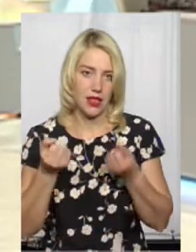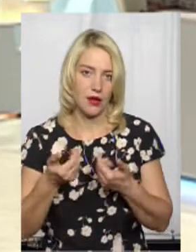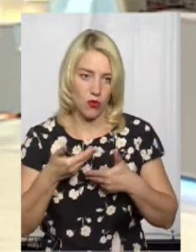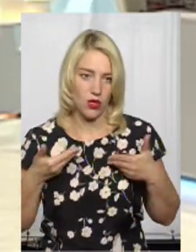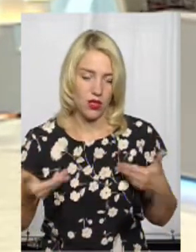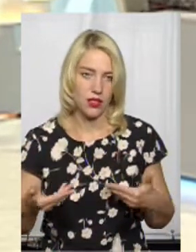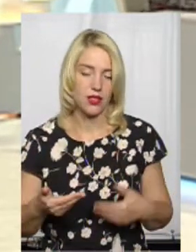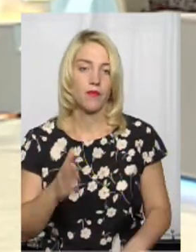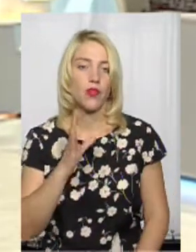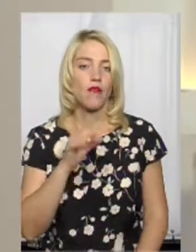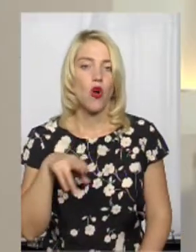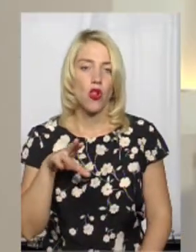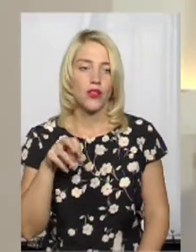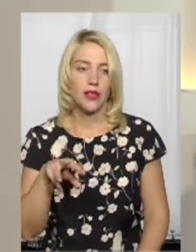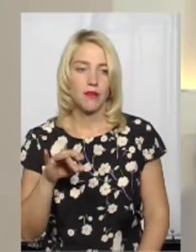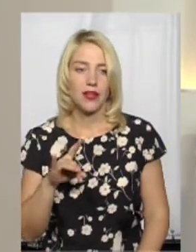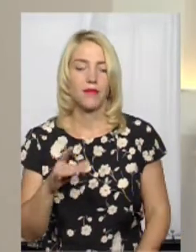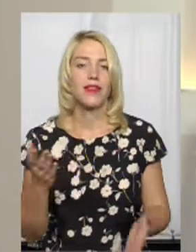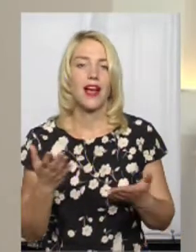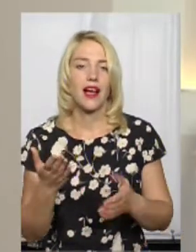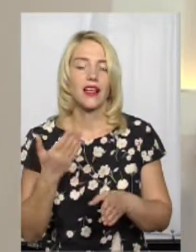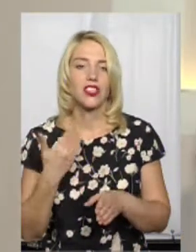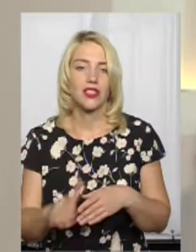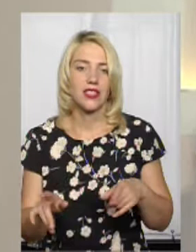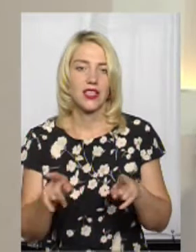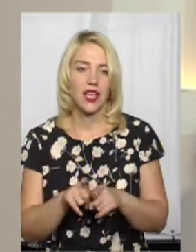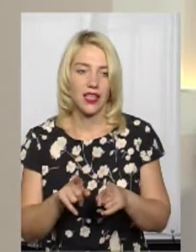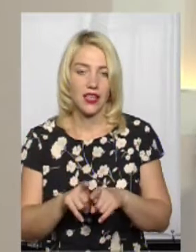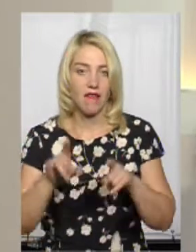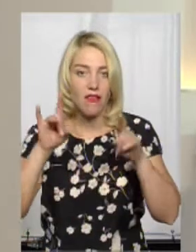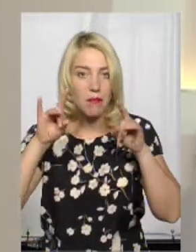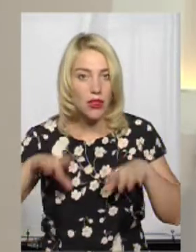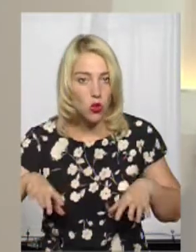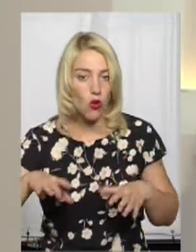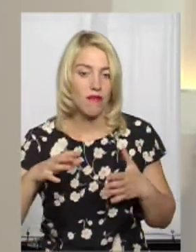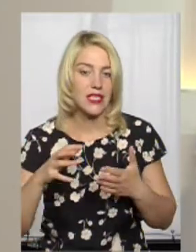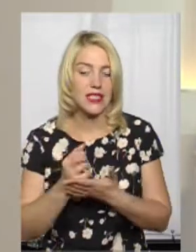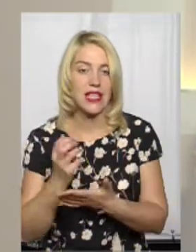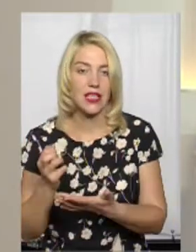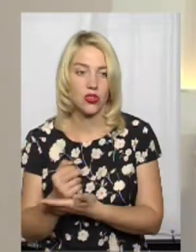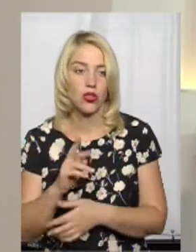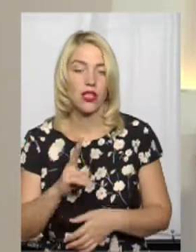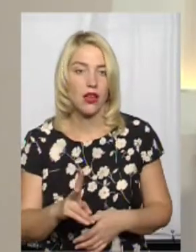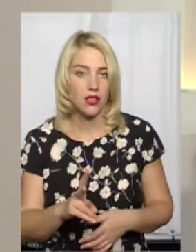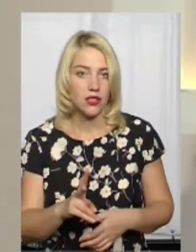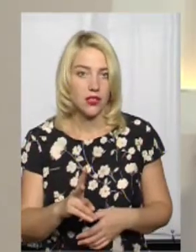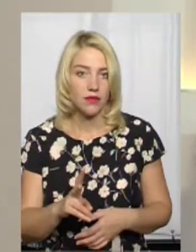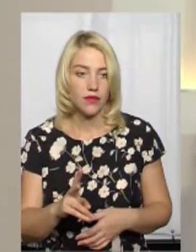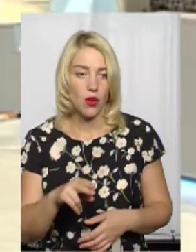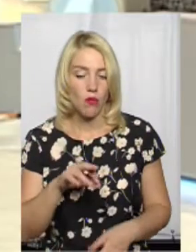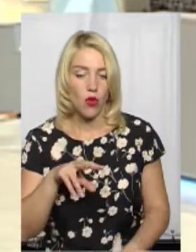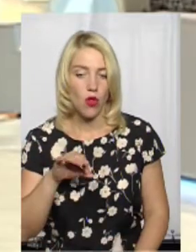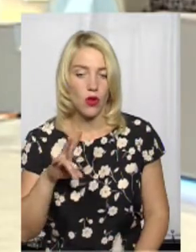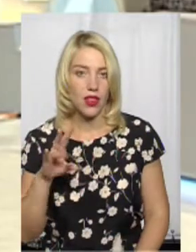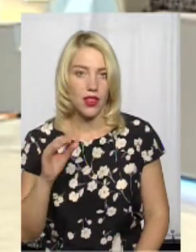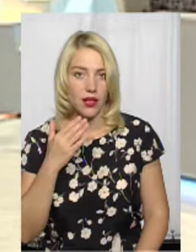Володимире, а скажіть, яка частка таких випадкових знахідок, як у